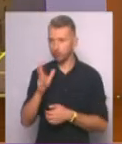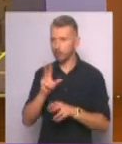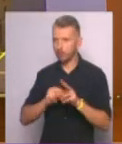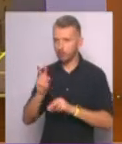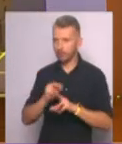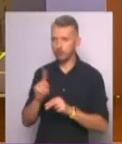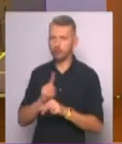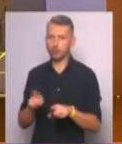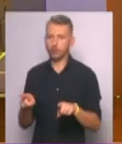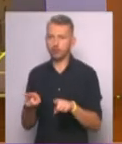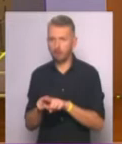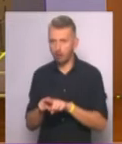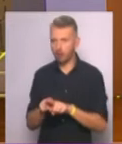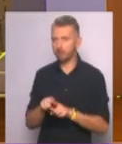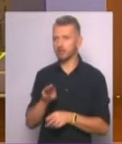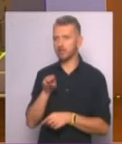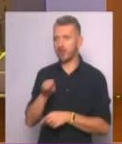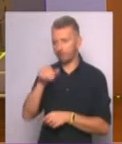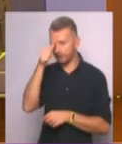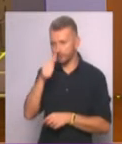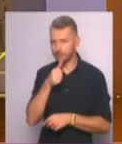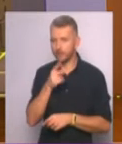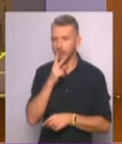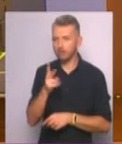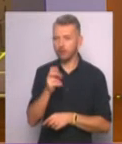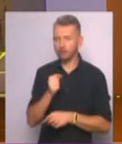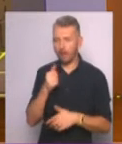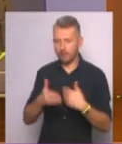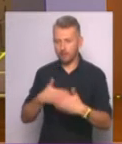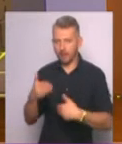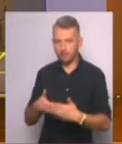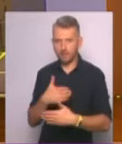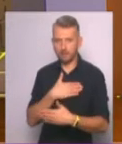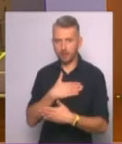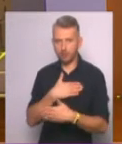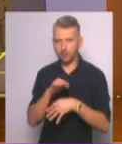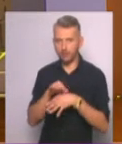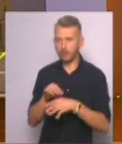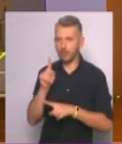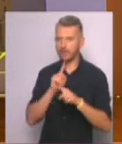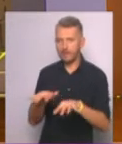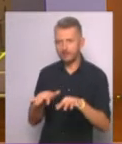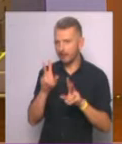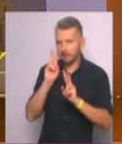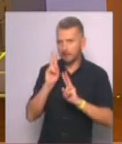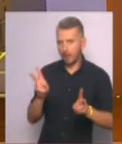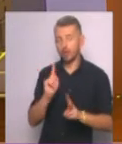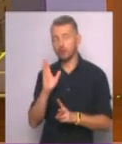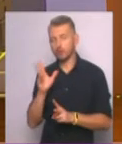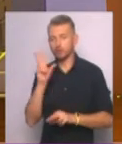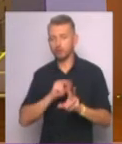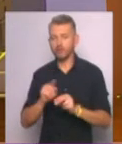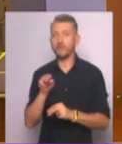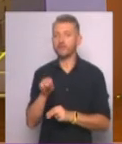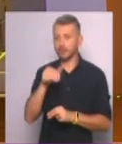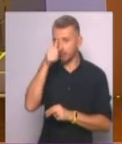що саме таким чином воно в травні, дивлячись на темпи наших проведення засідань, не знаю, але будемо сподіватися, що в травні